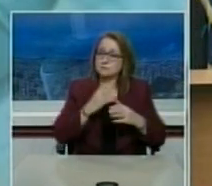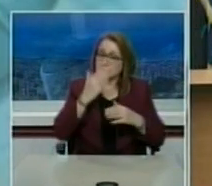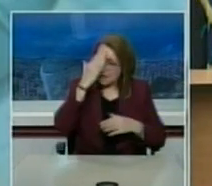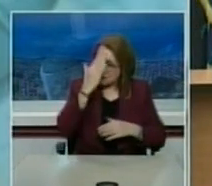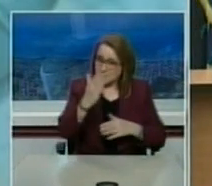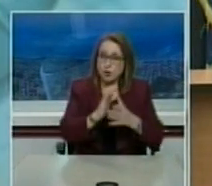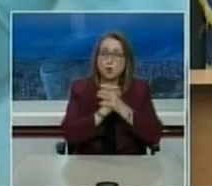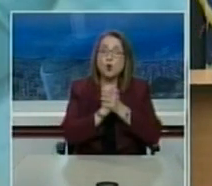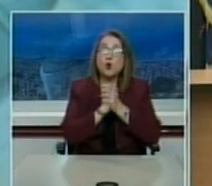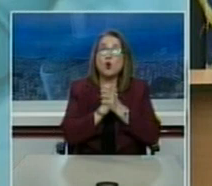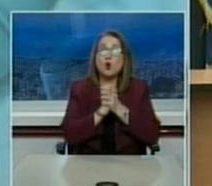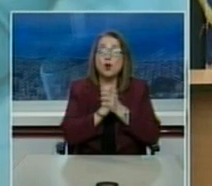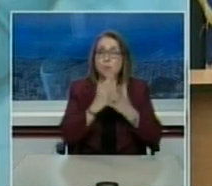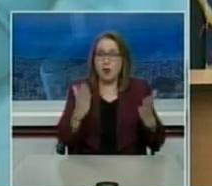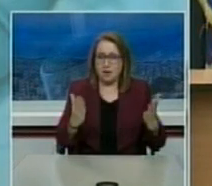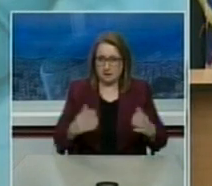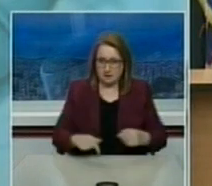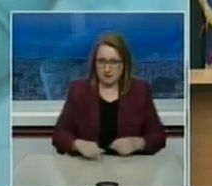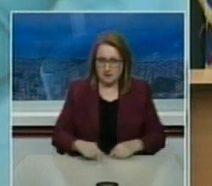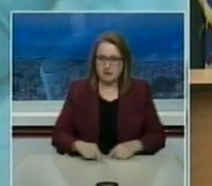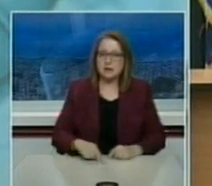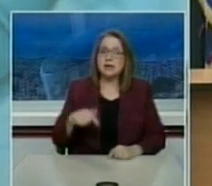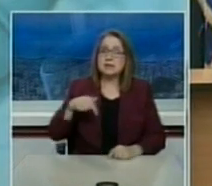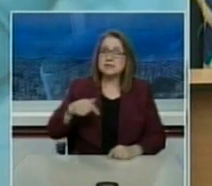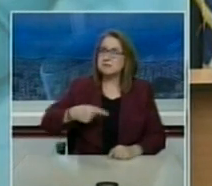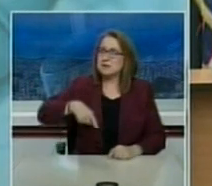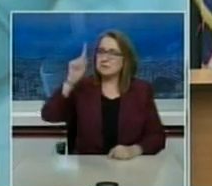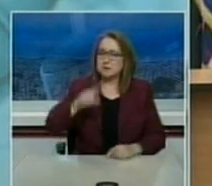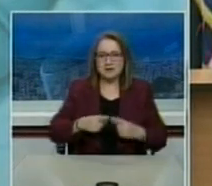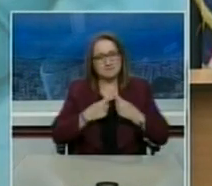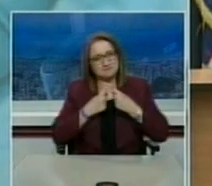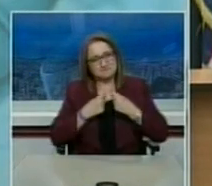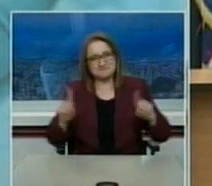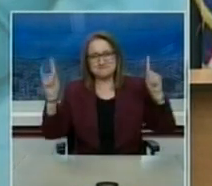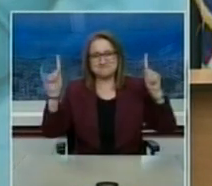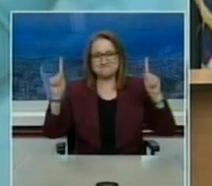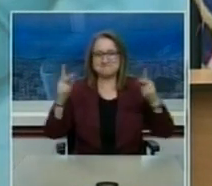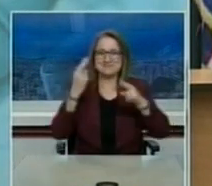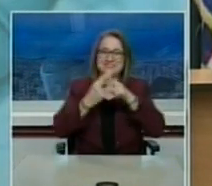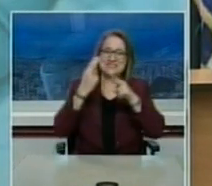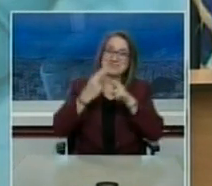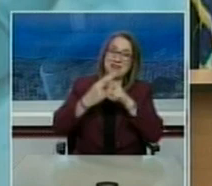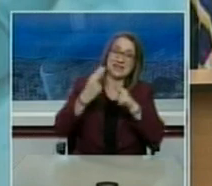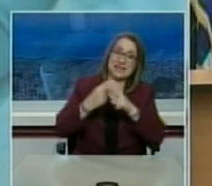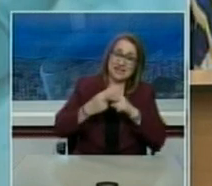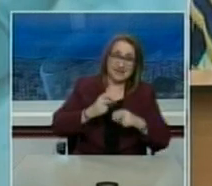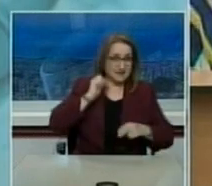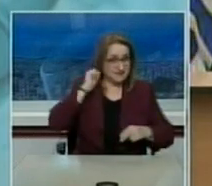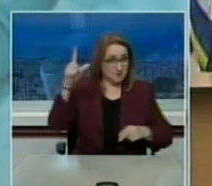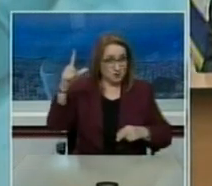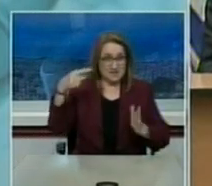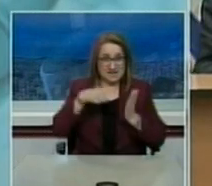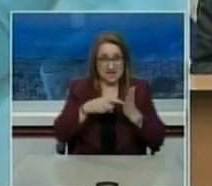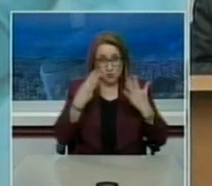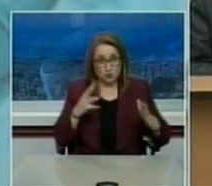σημερινή μέρα είναι ξεχωριστή, φαντάζομαι όμως και ιδιαίτερη, γιατί και γιορτάζουμε την εθνική μας επέτειο, αλλά γράφουμε και τη δική μας ιστορία